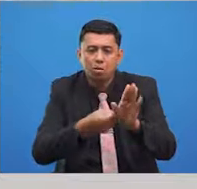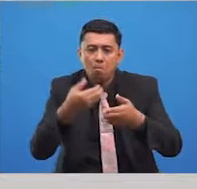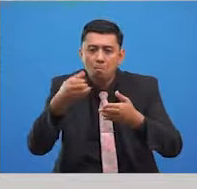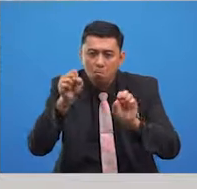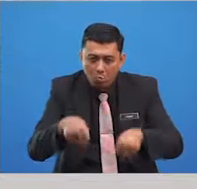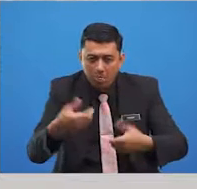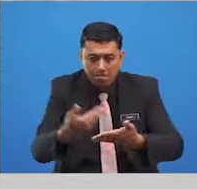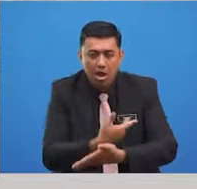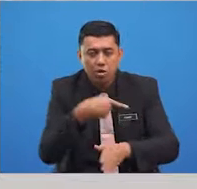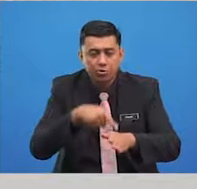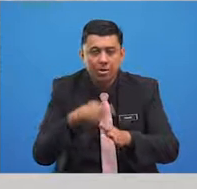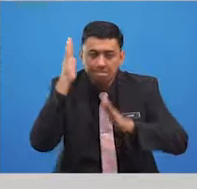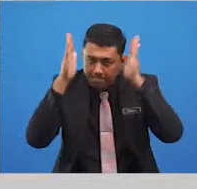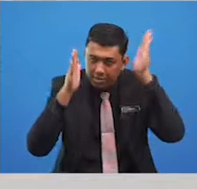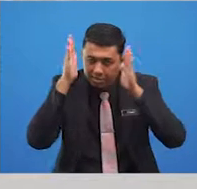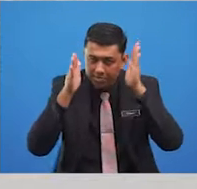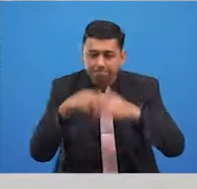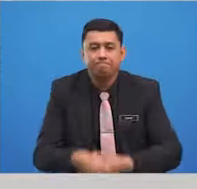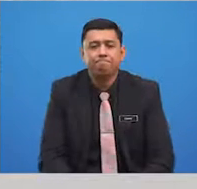di Malaysia.